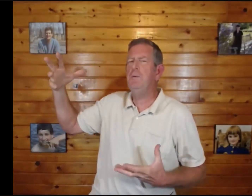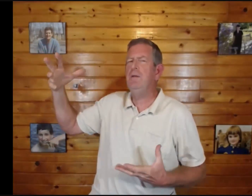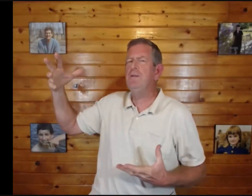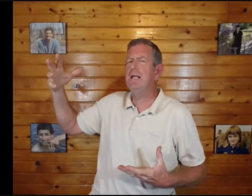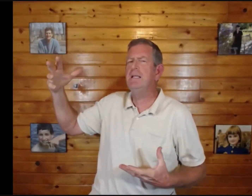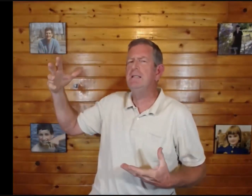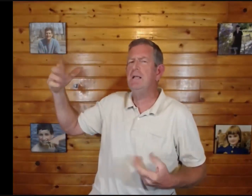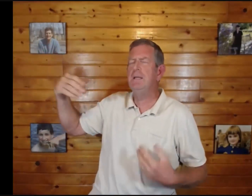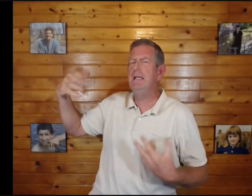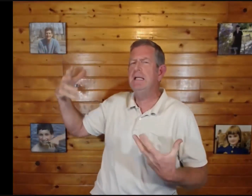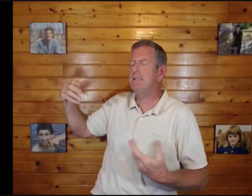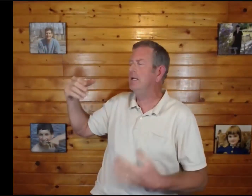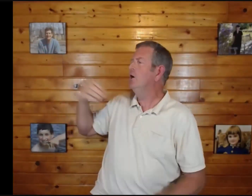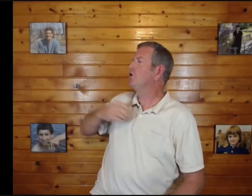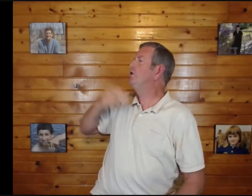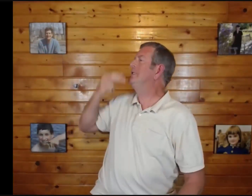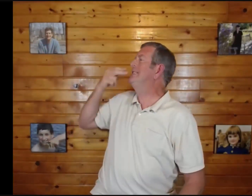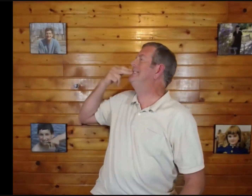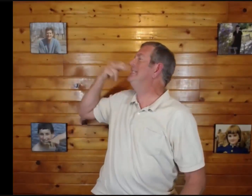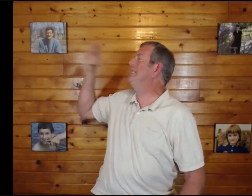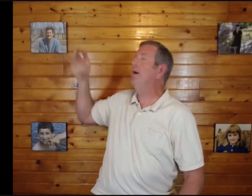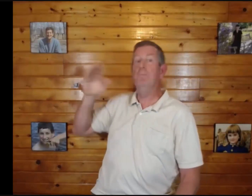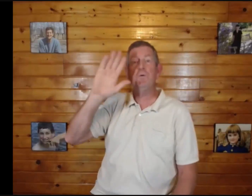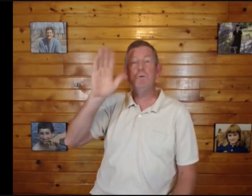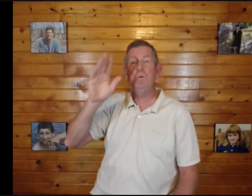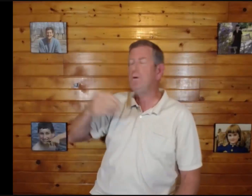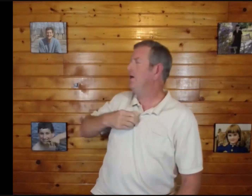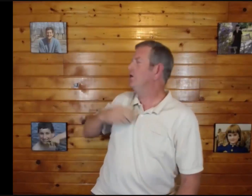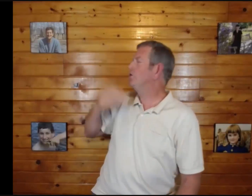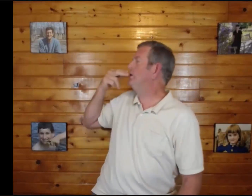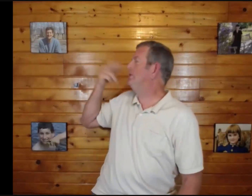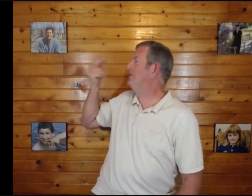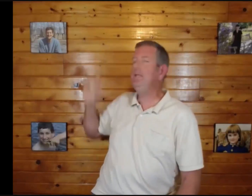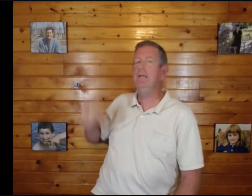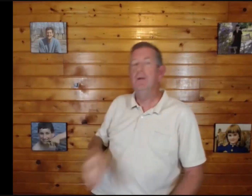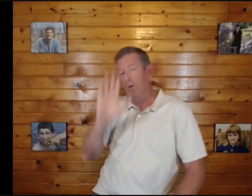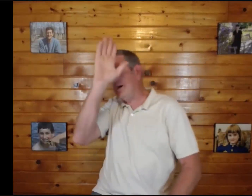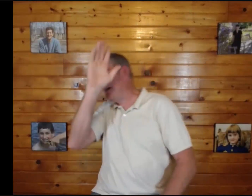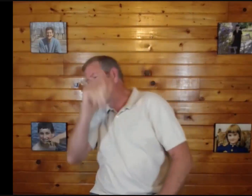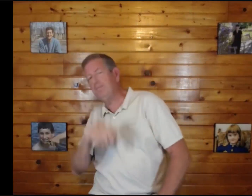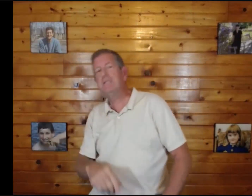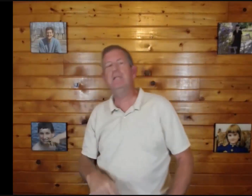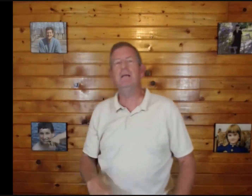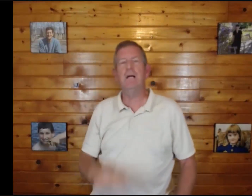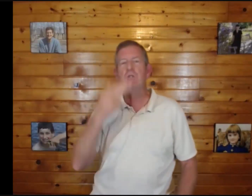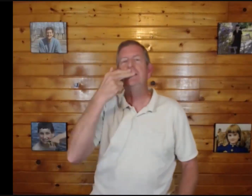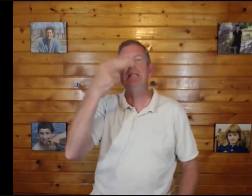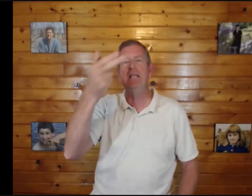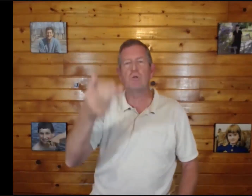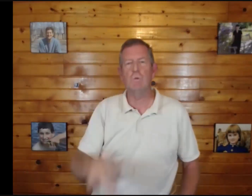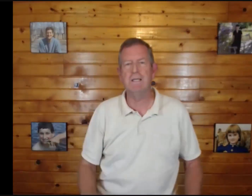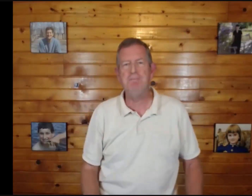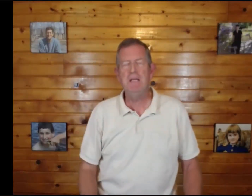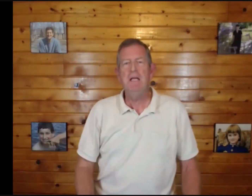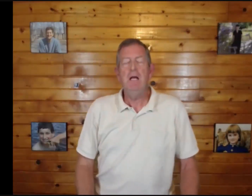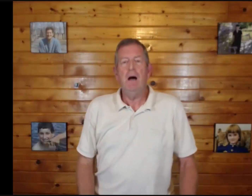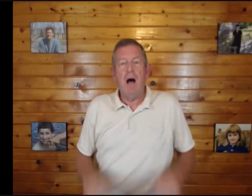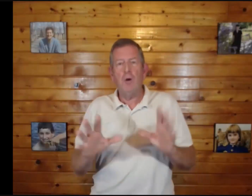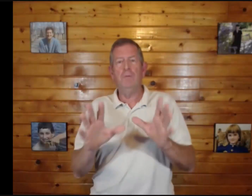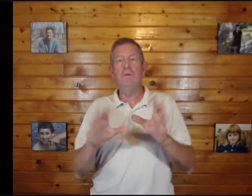peu plus difficile à saisir, mais l'idée c'est je dis bonjour, je dis au revoir, etc. Je dis des choses,